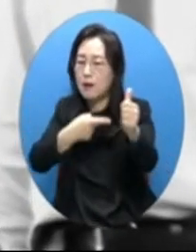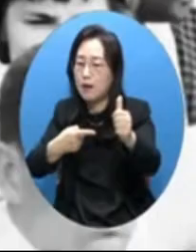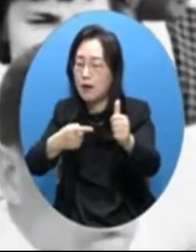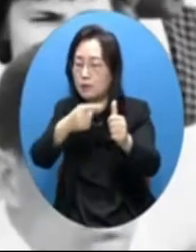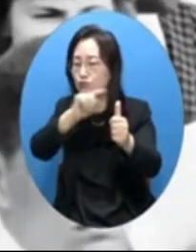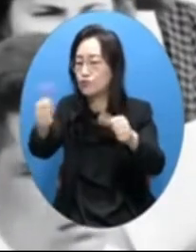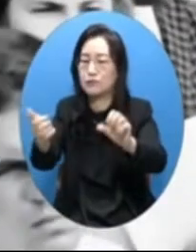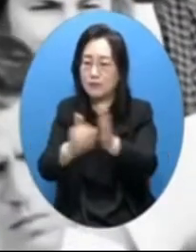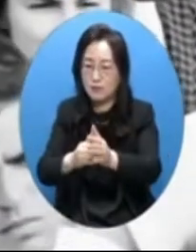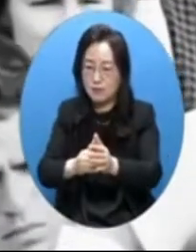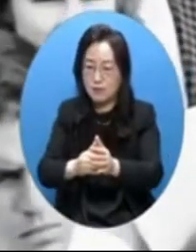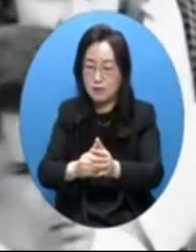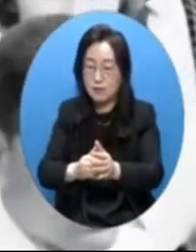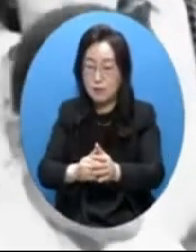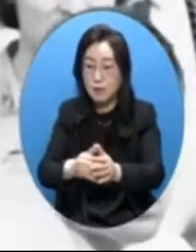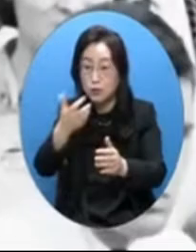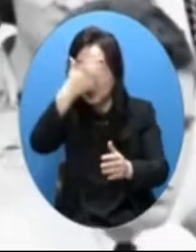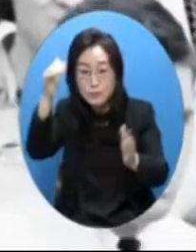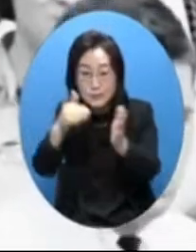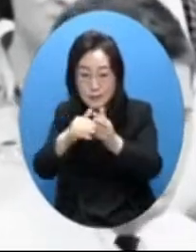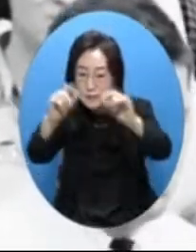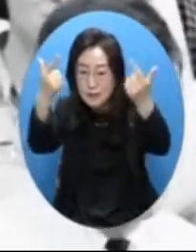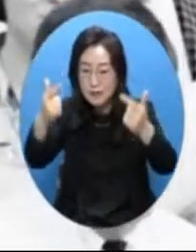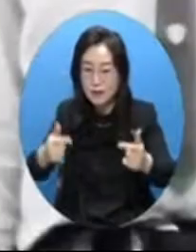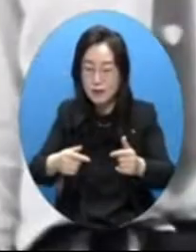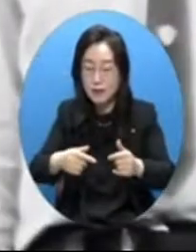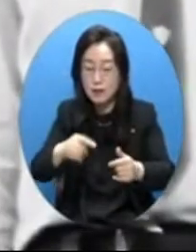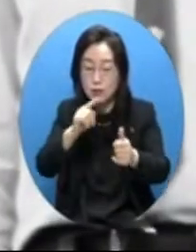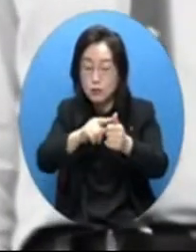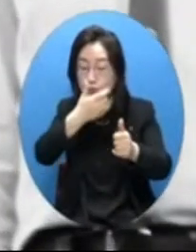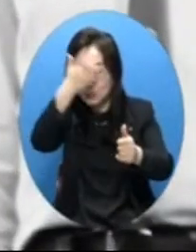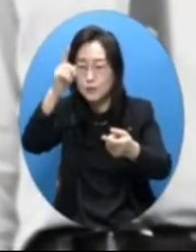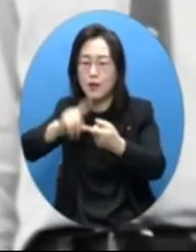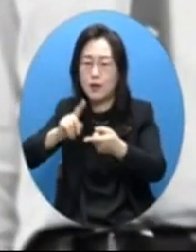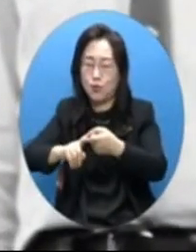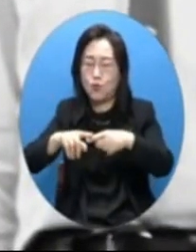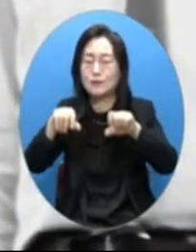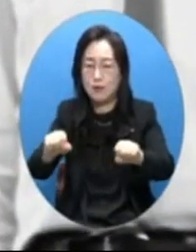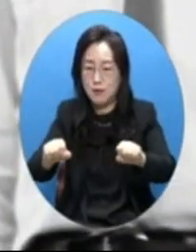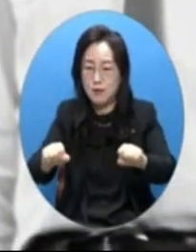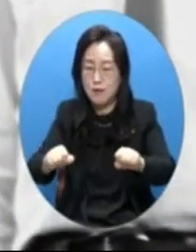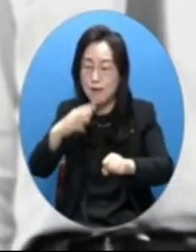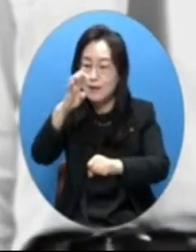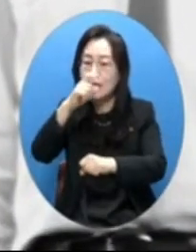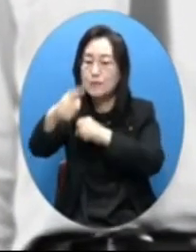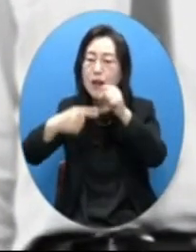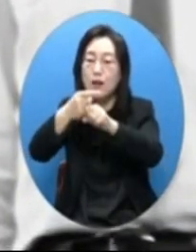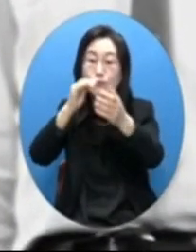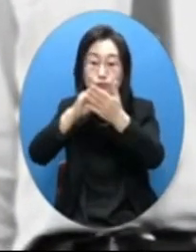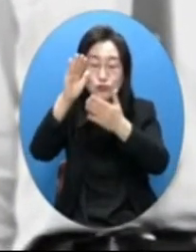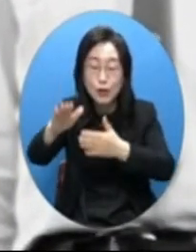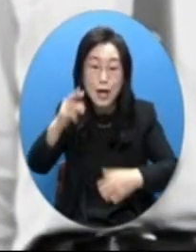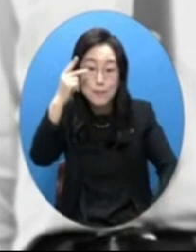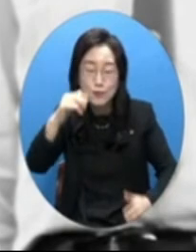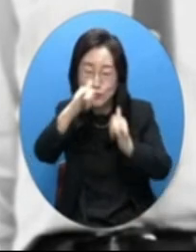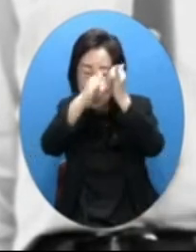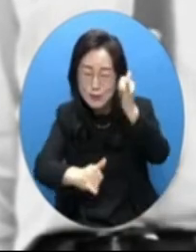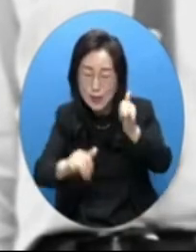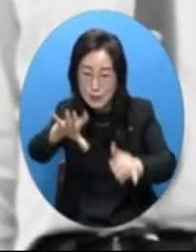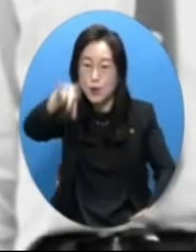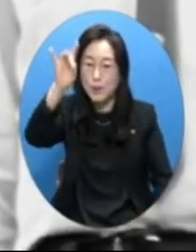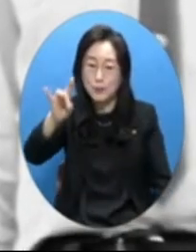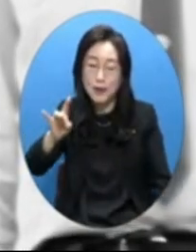그가 죽음으로 죽음이 끝난 것이 아닙니다 그의 꿈은 죽지 않고 살아서 사실 1년 후에 미국 역사상